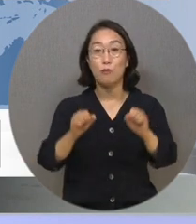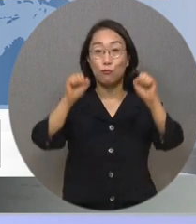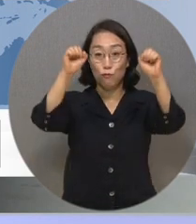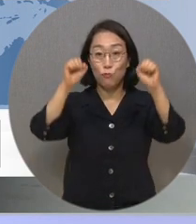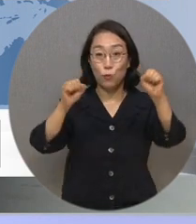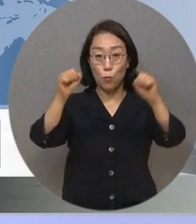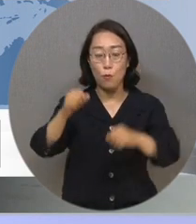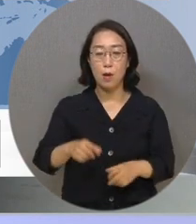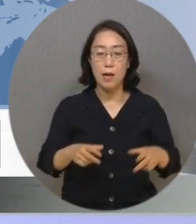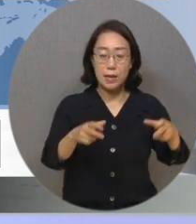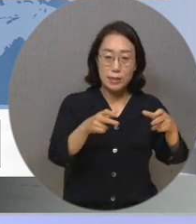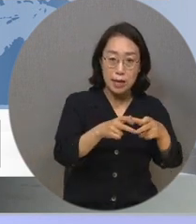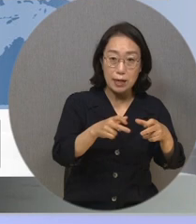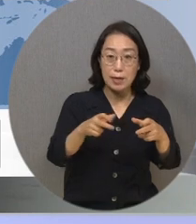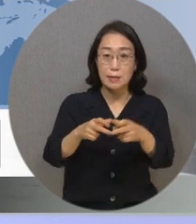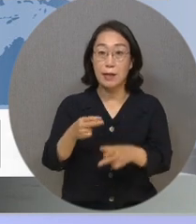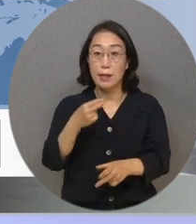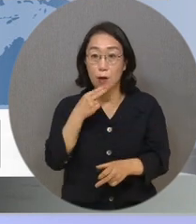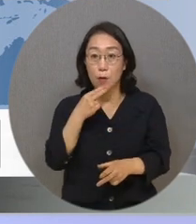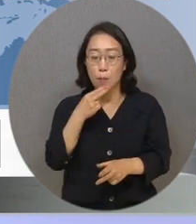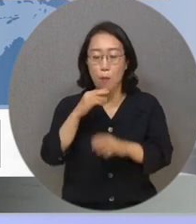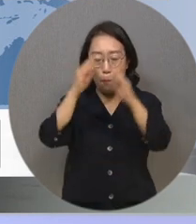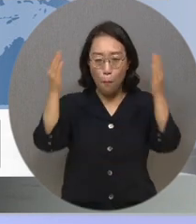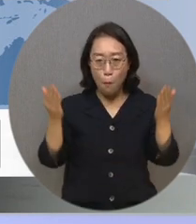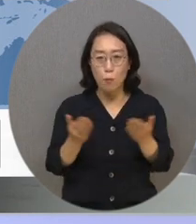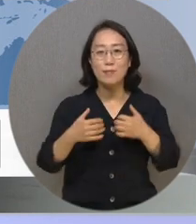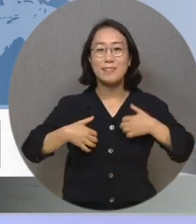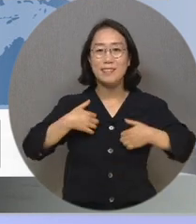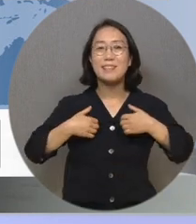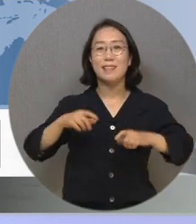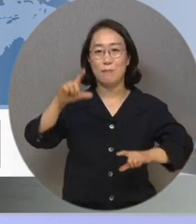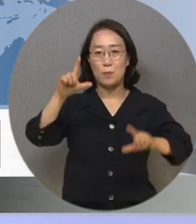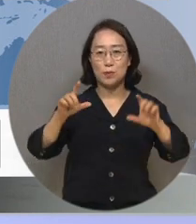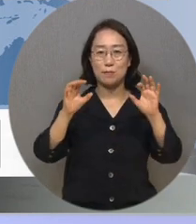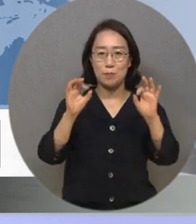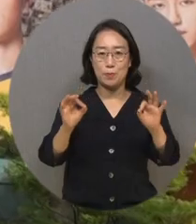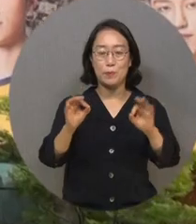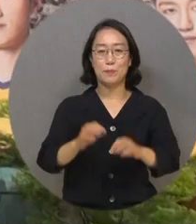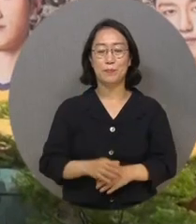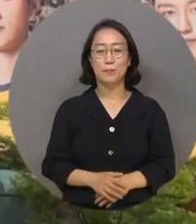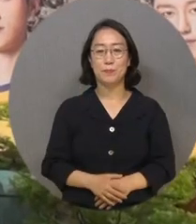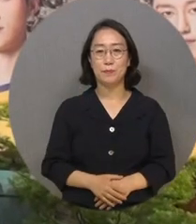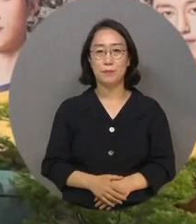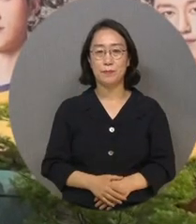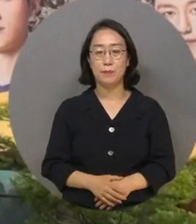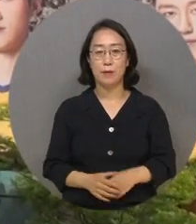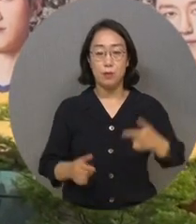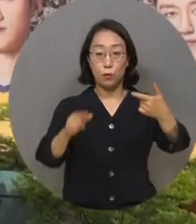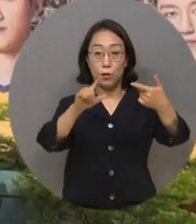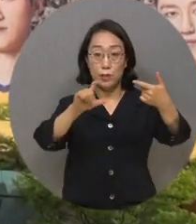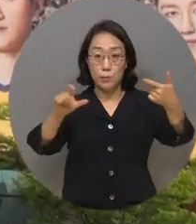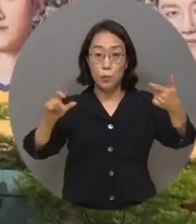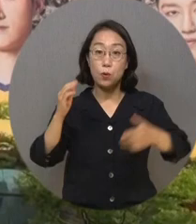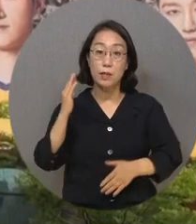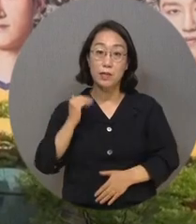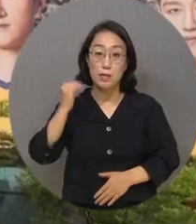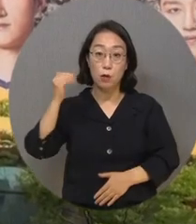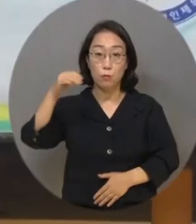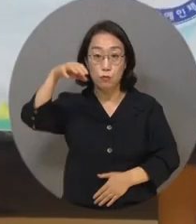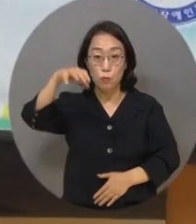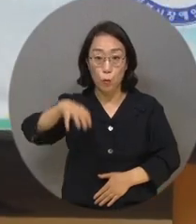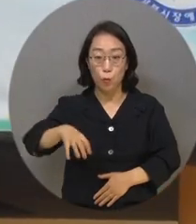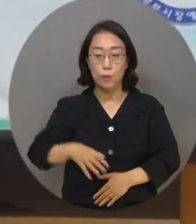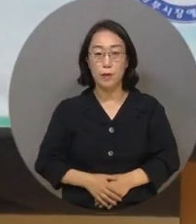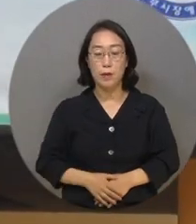장애와 비장애를 넘어선 축제 속으로 정운성 기자가 안내합니다. 지난 15일 의정부시